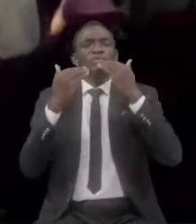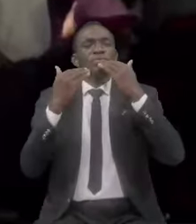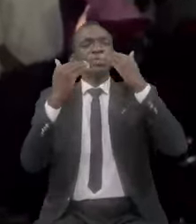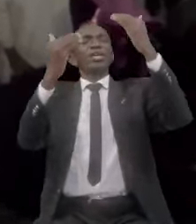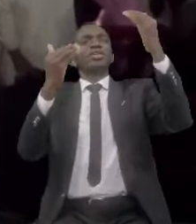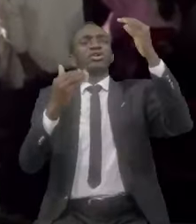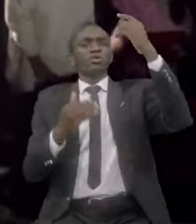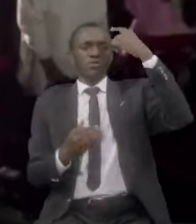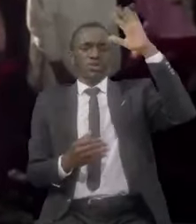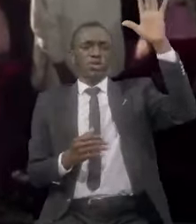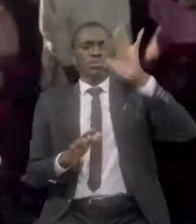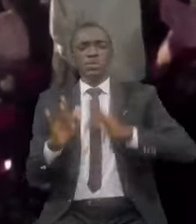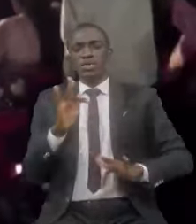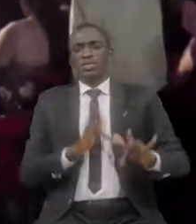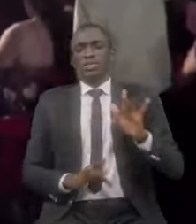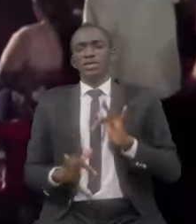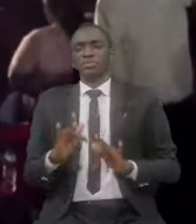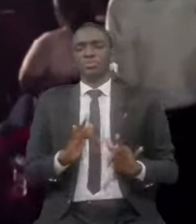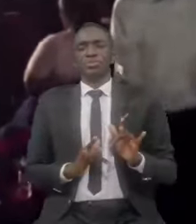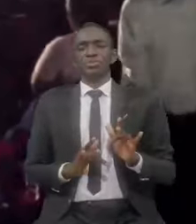Merci pour ta miséricorde.